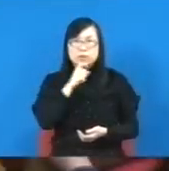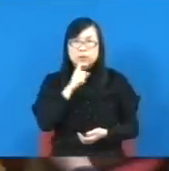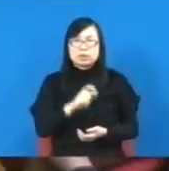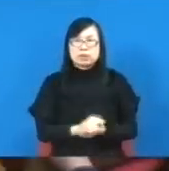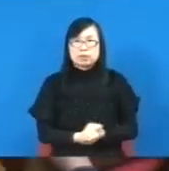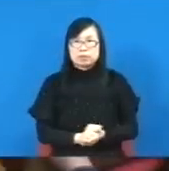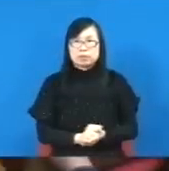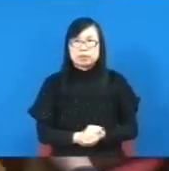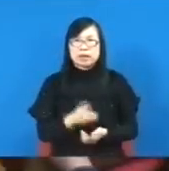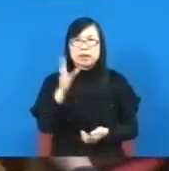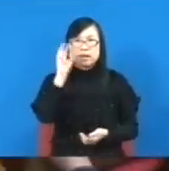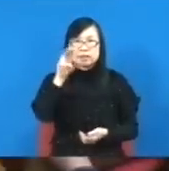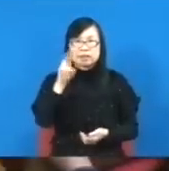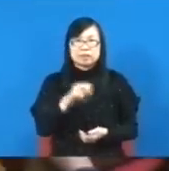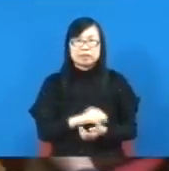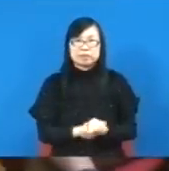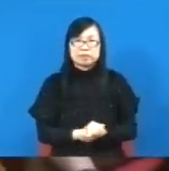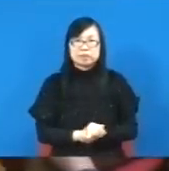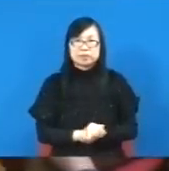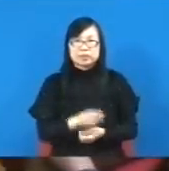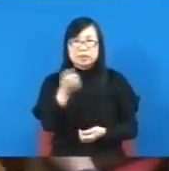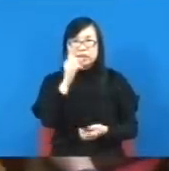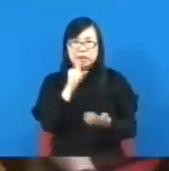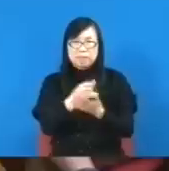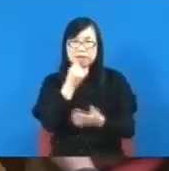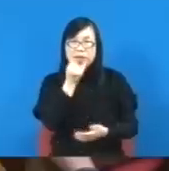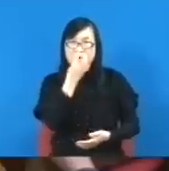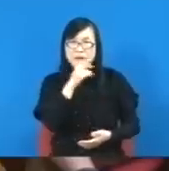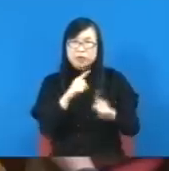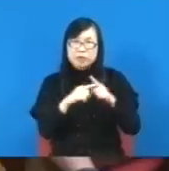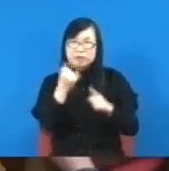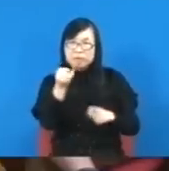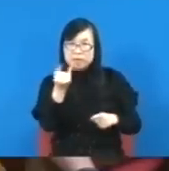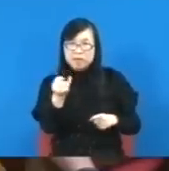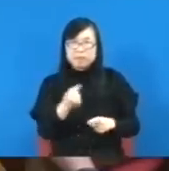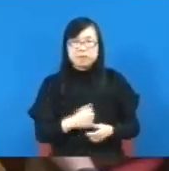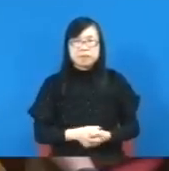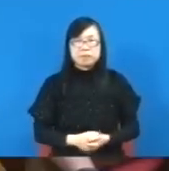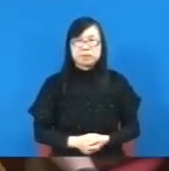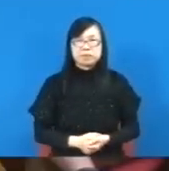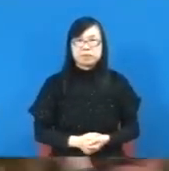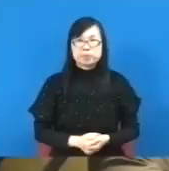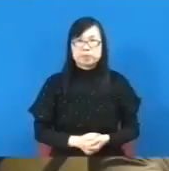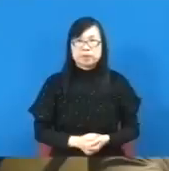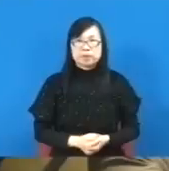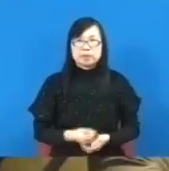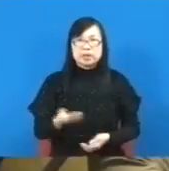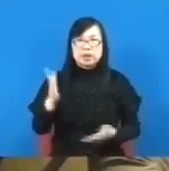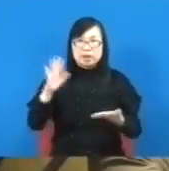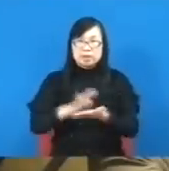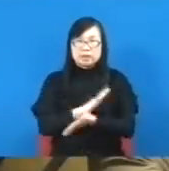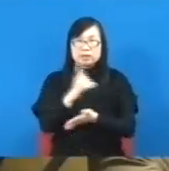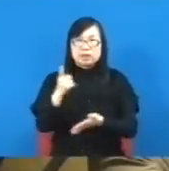日喺琴日九龍過嚟啊？係咪香港人嚟嘅你？阿哥， 係 唔係我過年前咪同佢